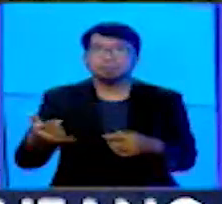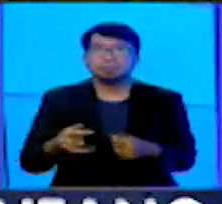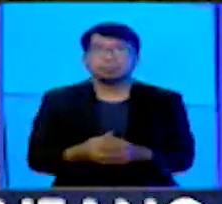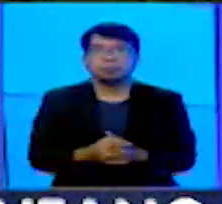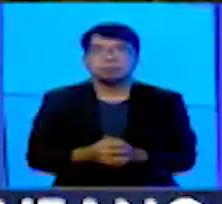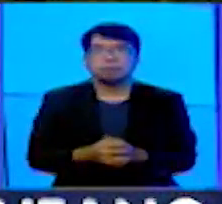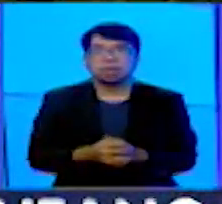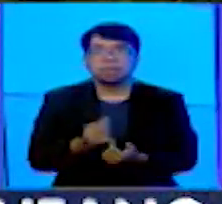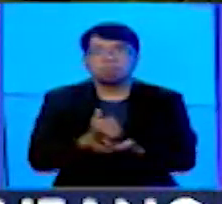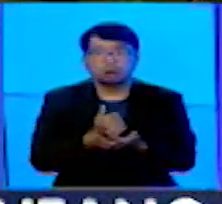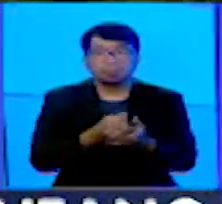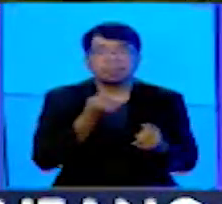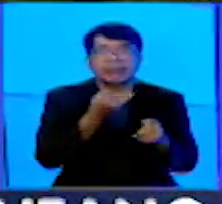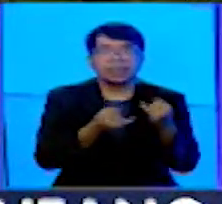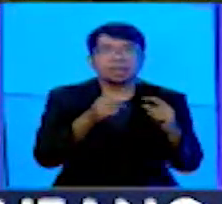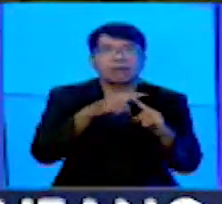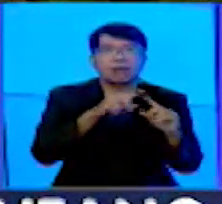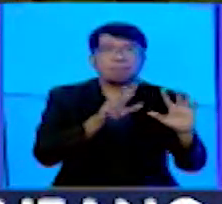berakhir pada 8 November esok.